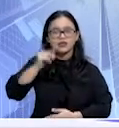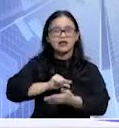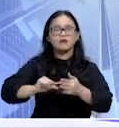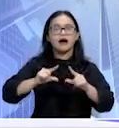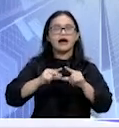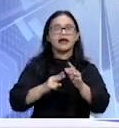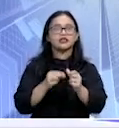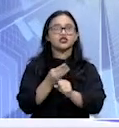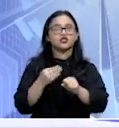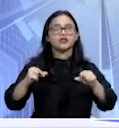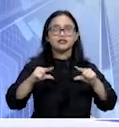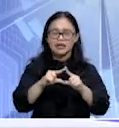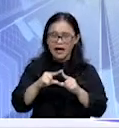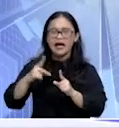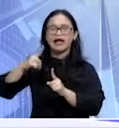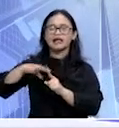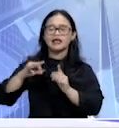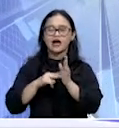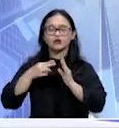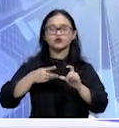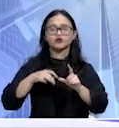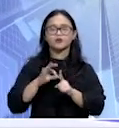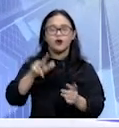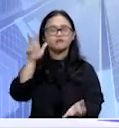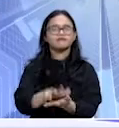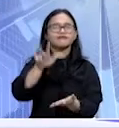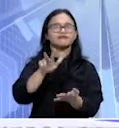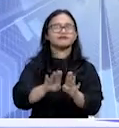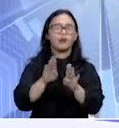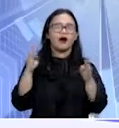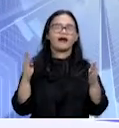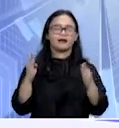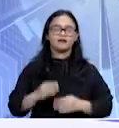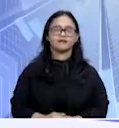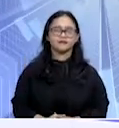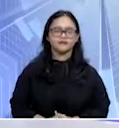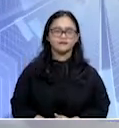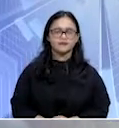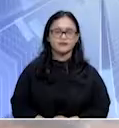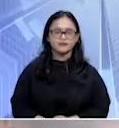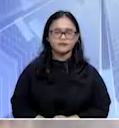Herliandi Tanusudibyo di Kompleks Keraton Kasunanan Surakarta.